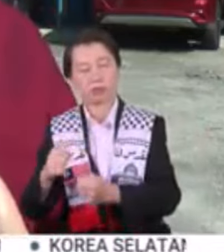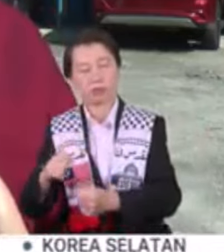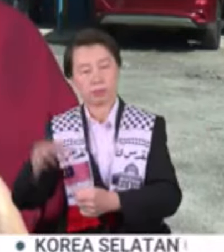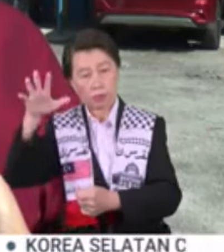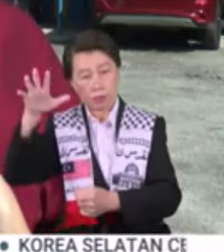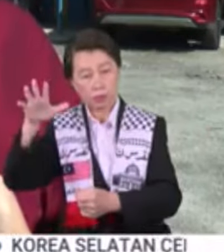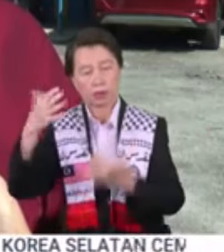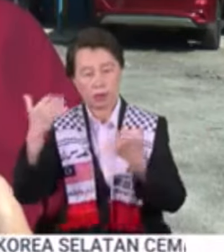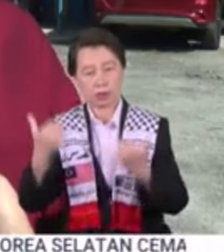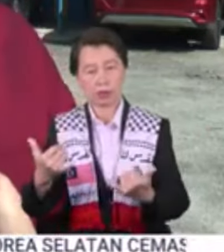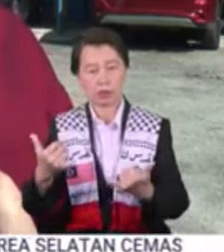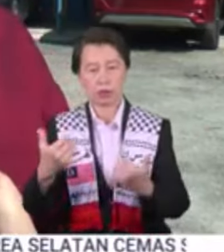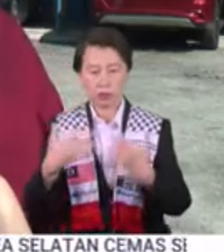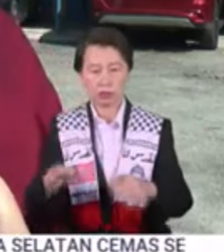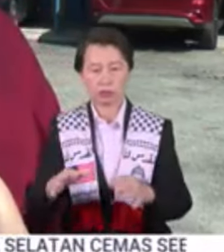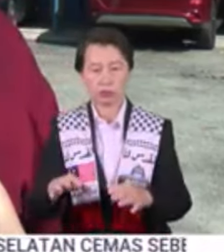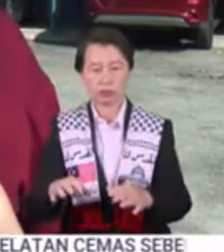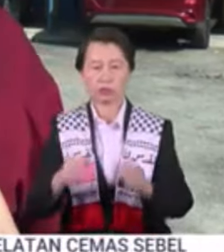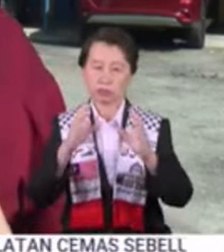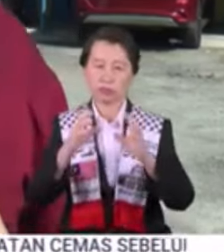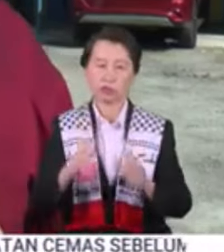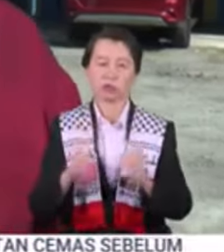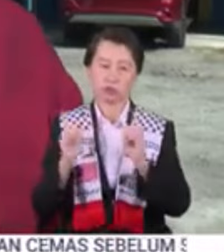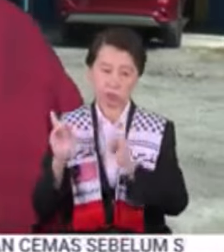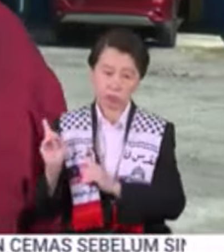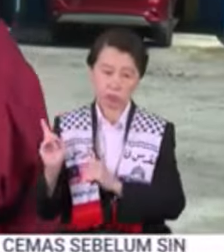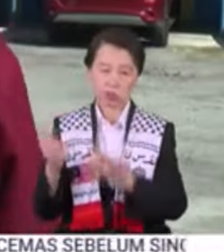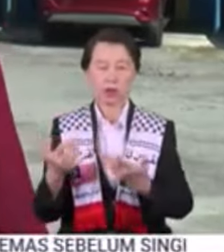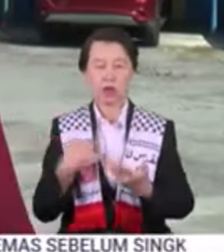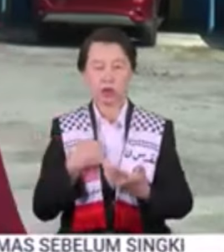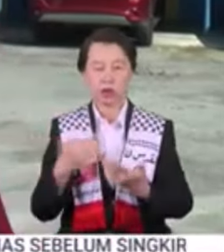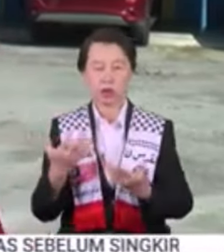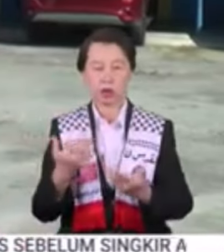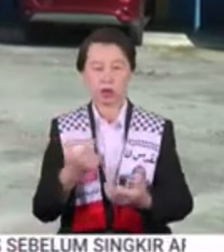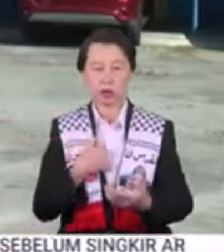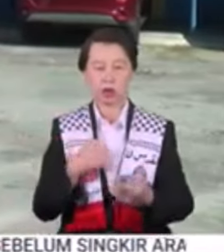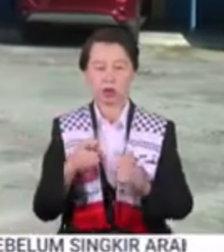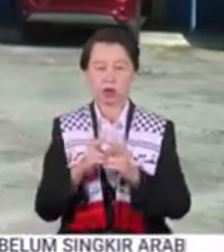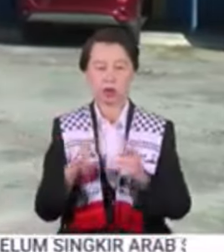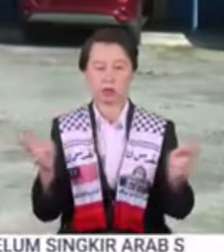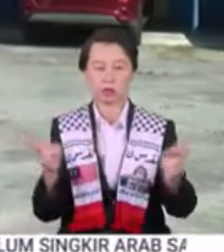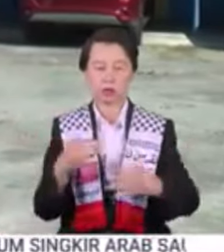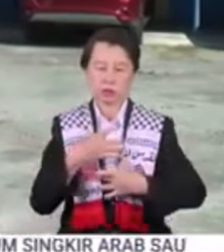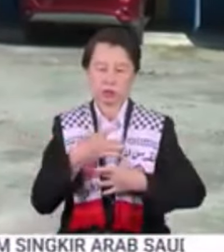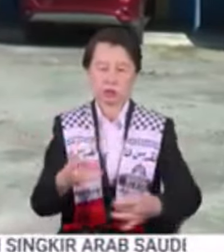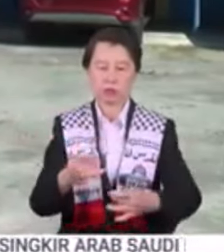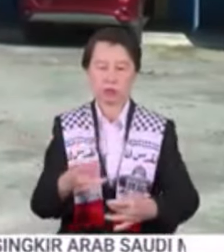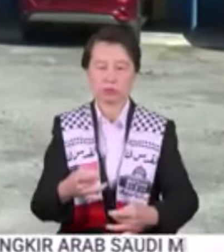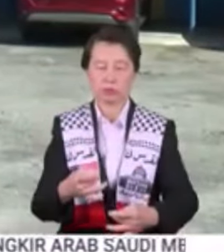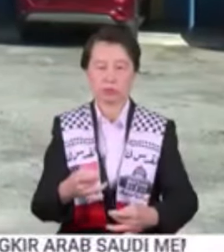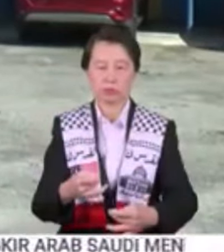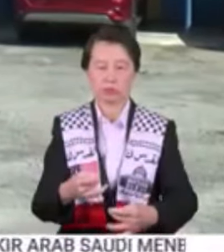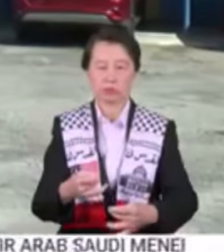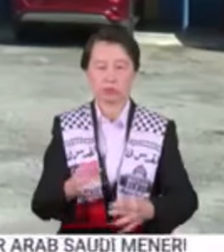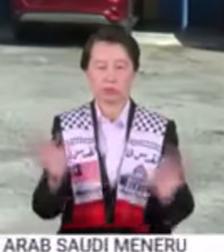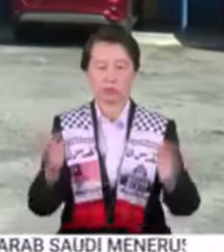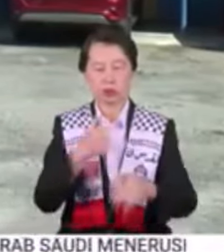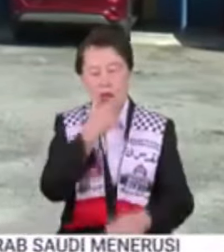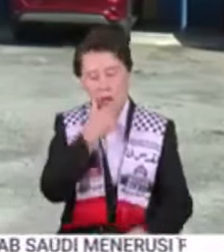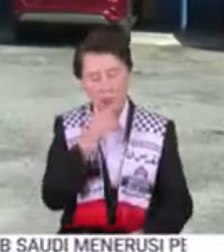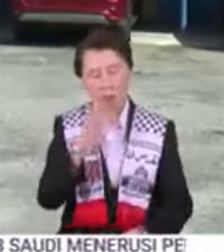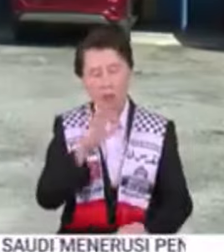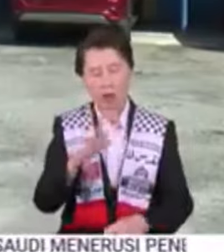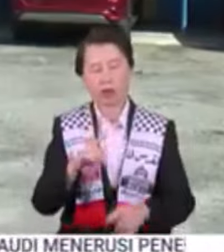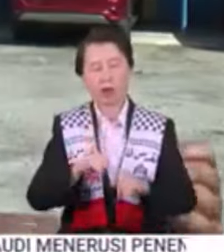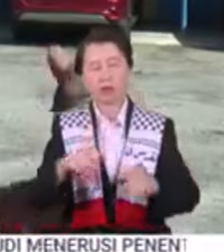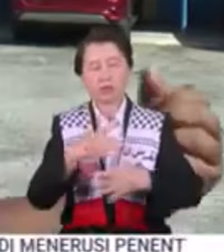Sekarang ni dah beginilah caranya, kan? Saya amat suka. Bukan duka, suka. Amat-amat